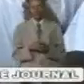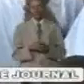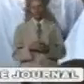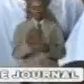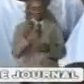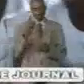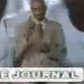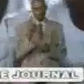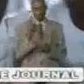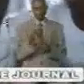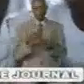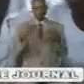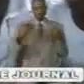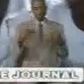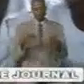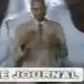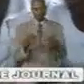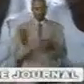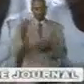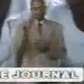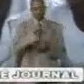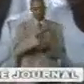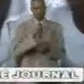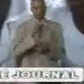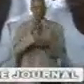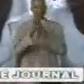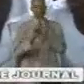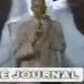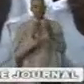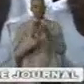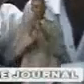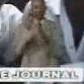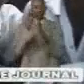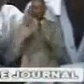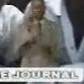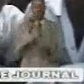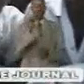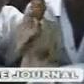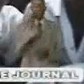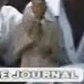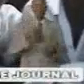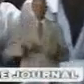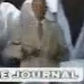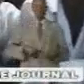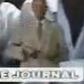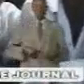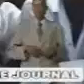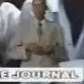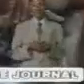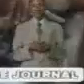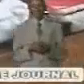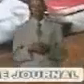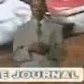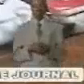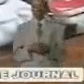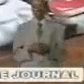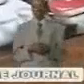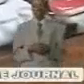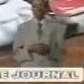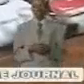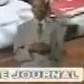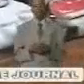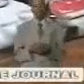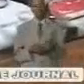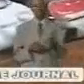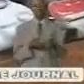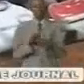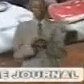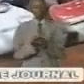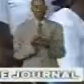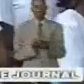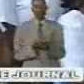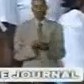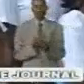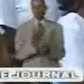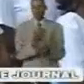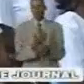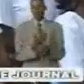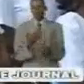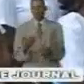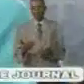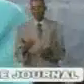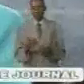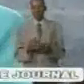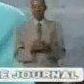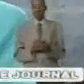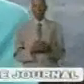l'occasion de la célébration de la Journée internationale de la jeune fille. Cette journée a drainé plusieurs élèves et clubs qui travaillent